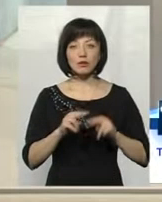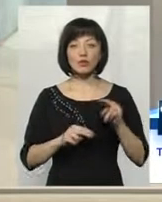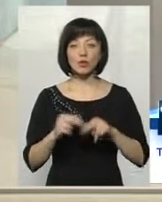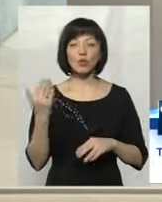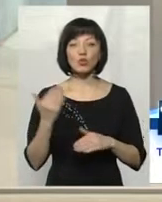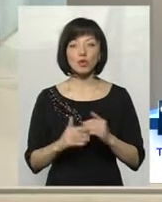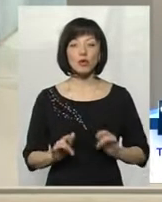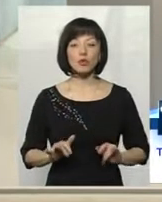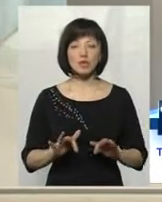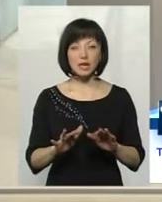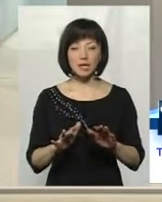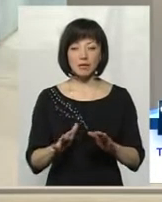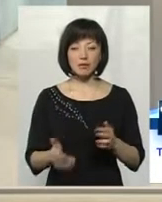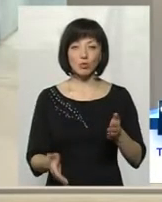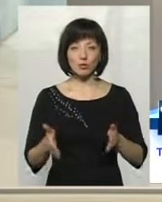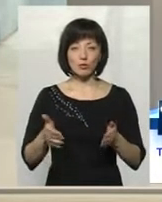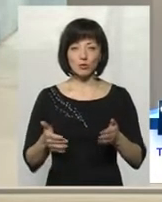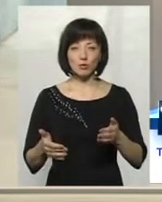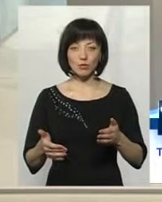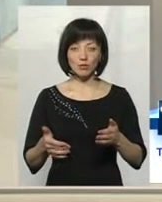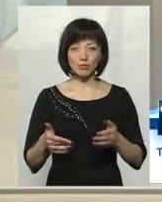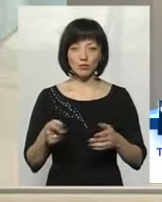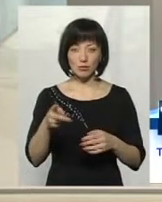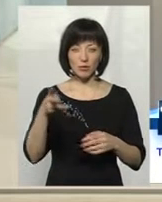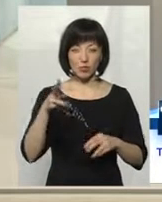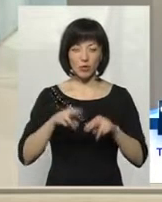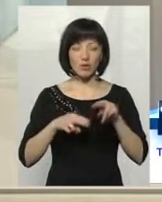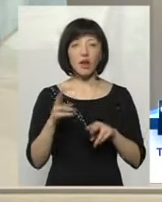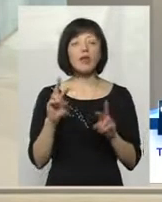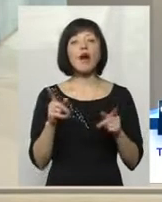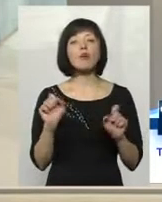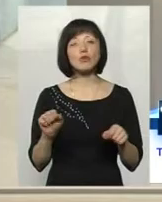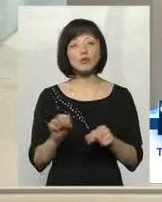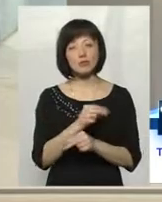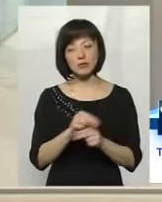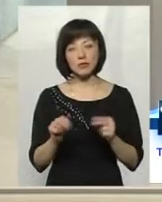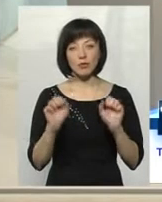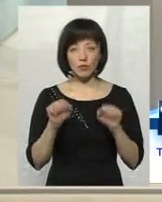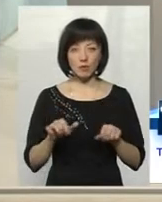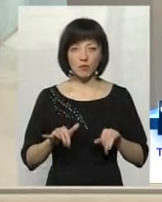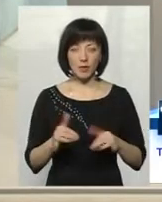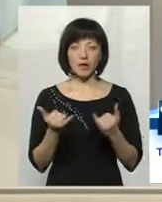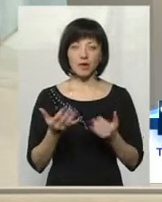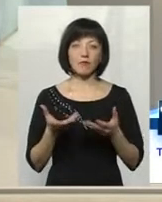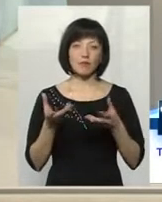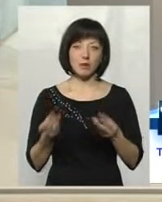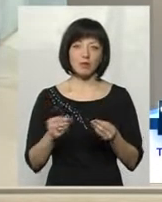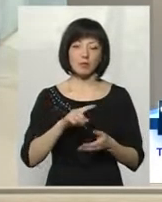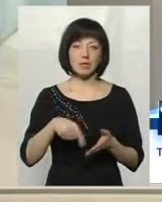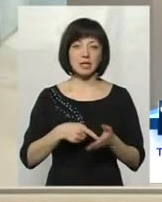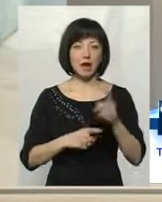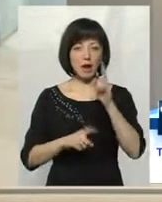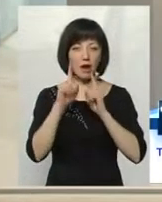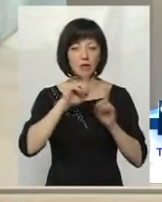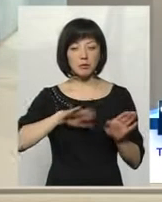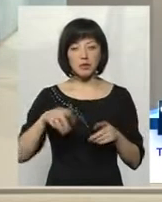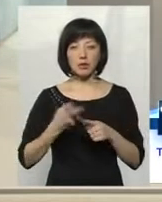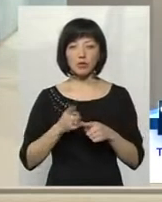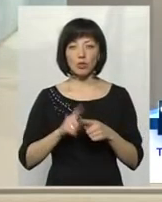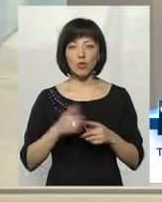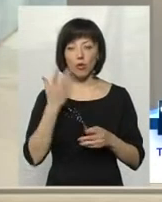процесі будівництва, на яких етапах можливо коригування? І чи може на ці процеси нині впливати міська рада після того, як